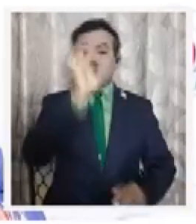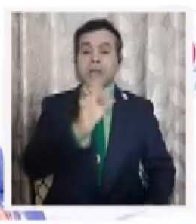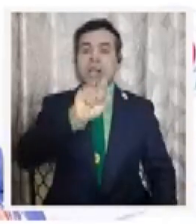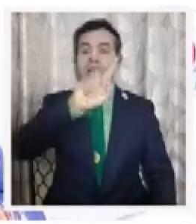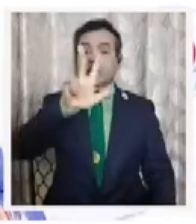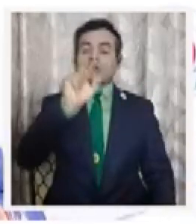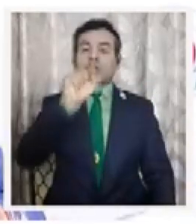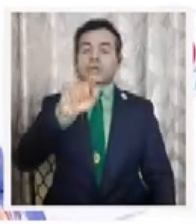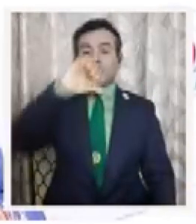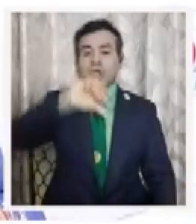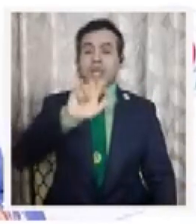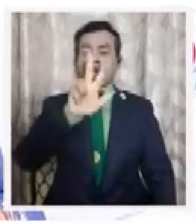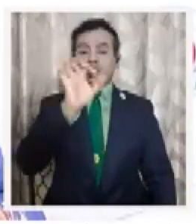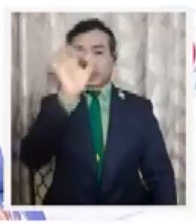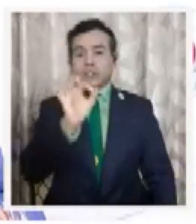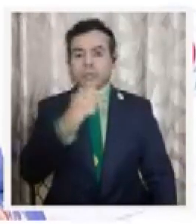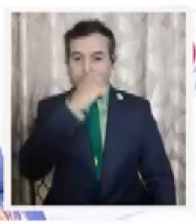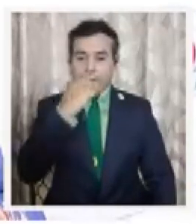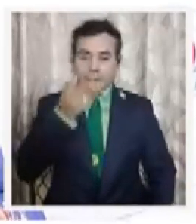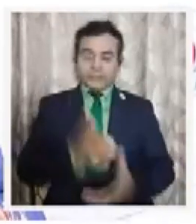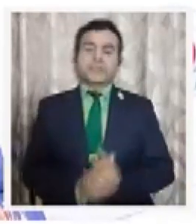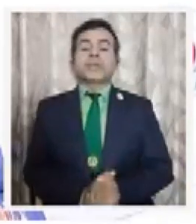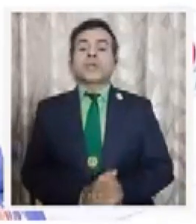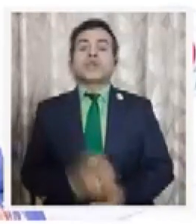1,45,483 জন। এ পর্যন্ত শনাক্তের হার